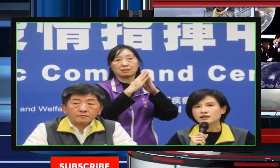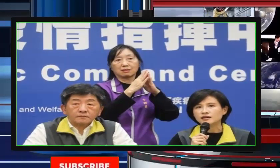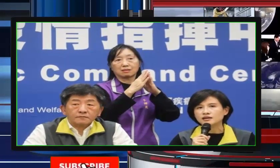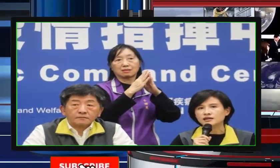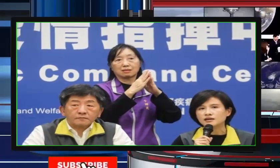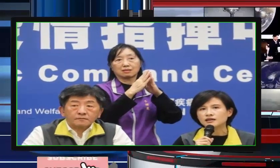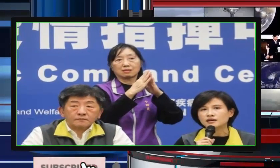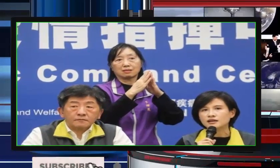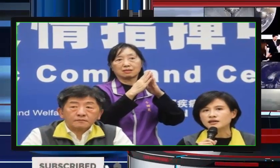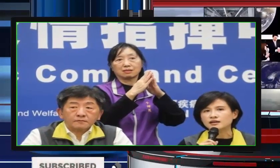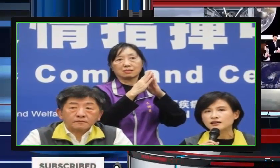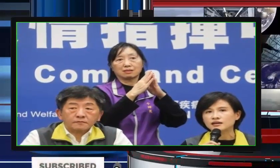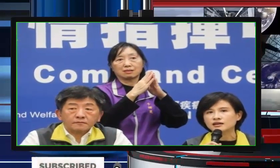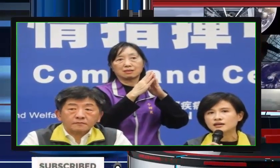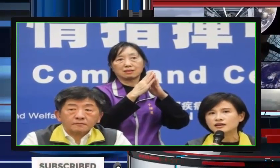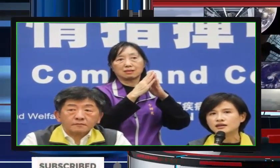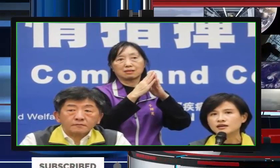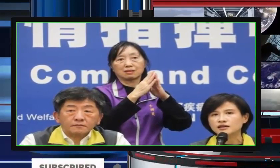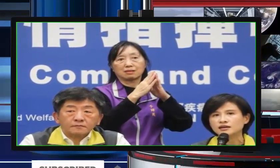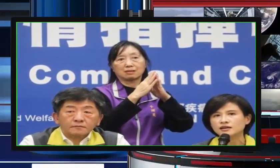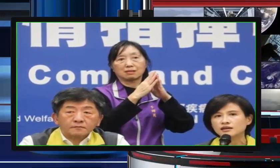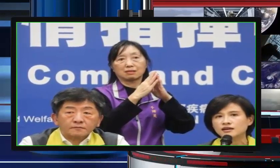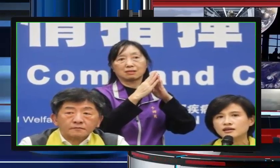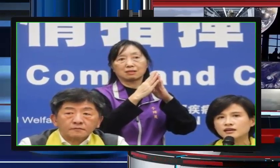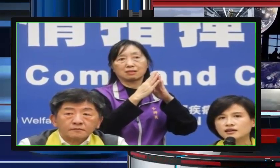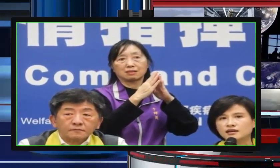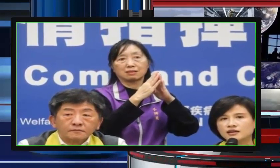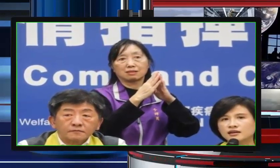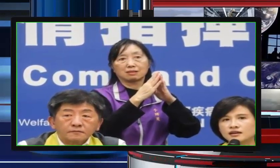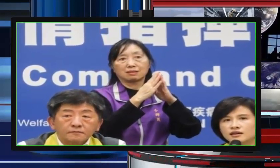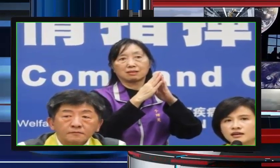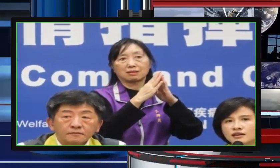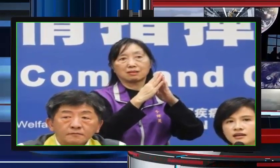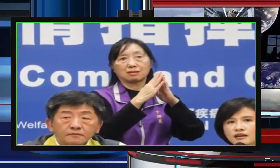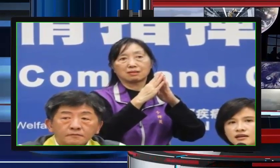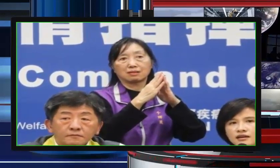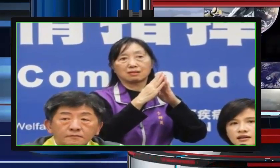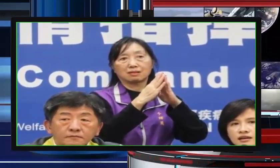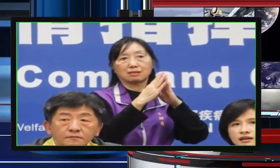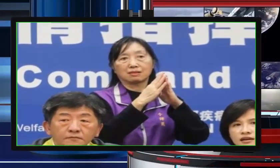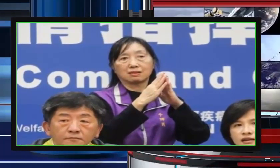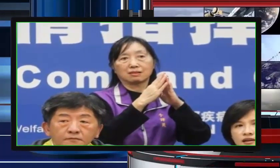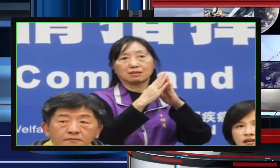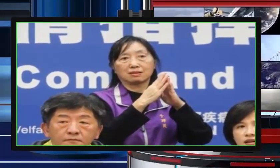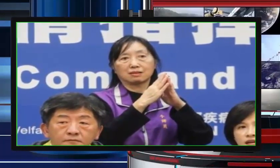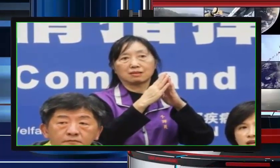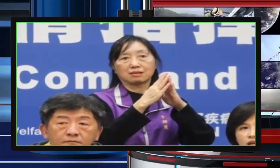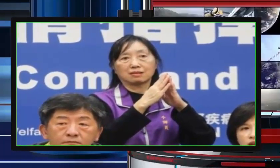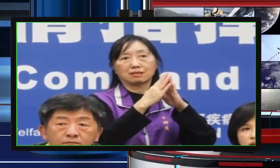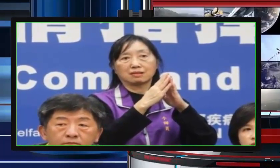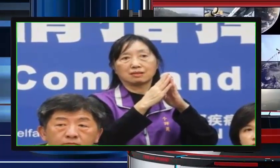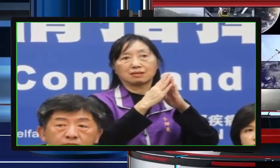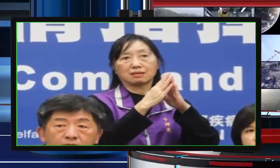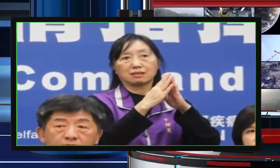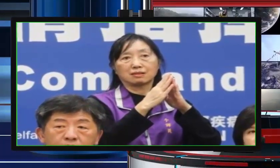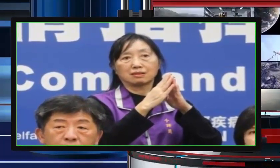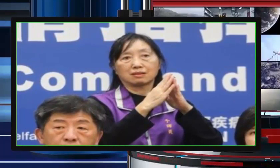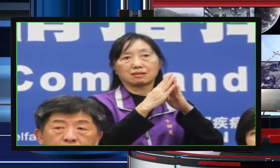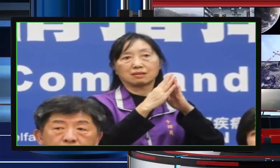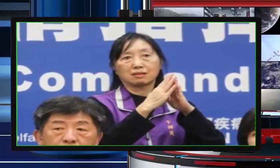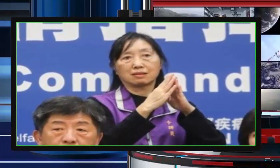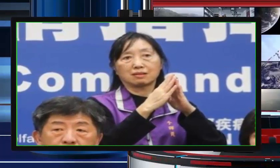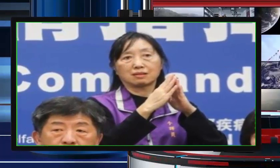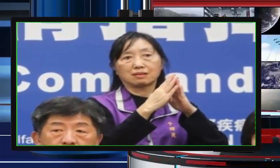子为澳籍演奏家，2月23日入境后28日晚间在台北国家音乐